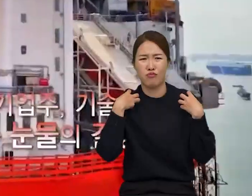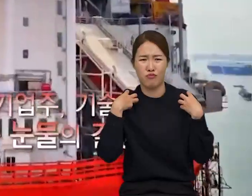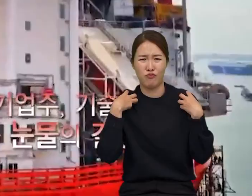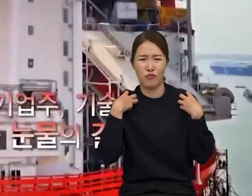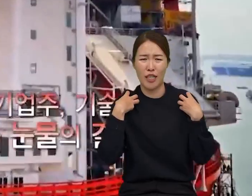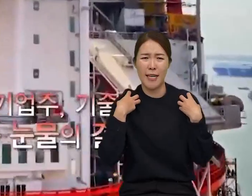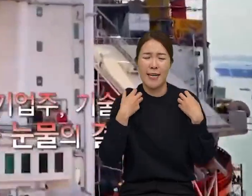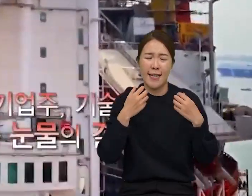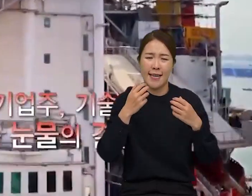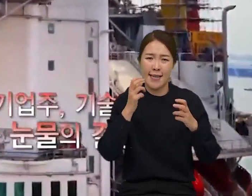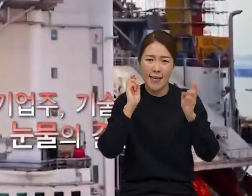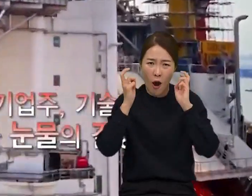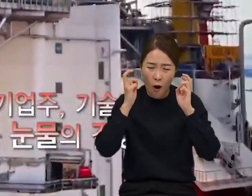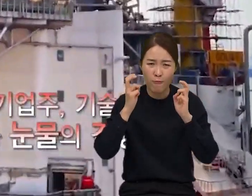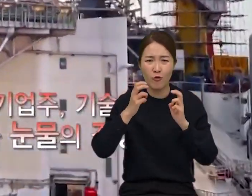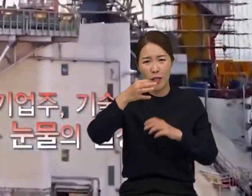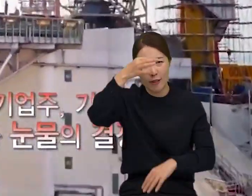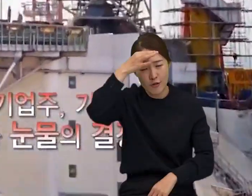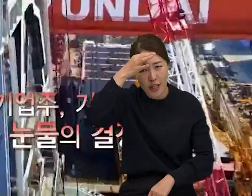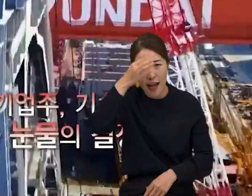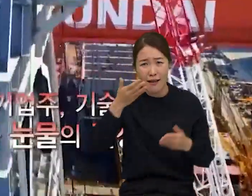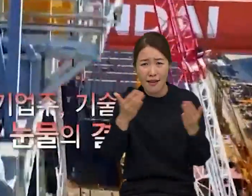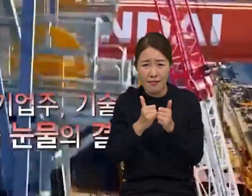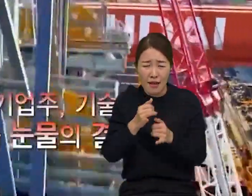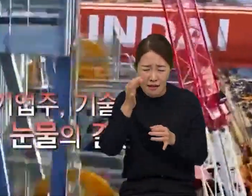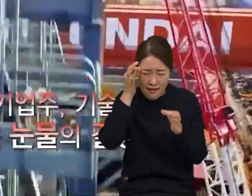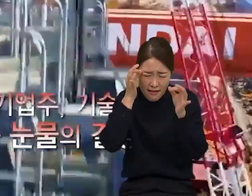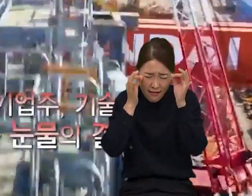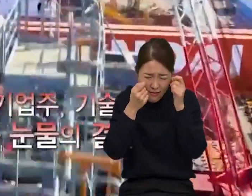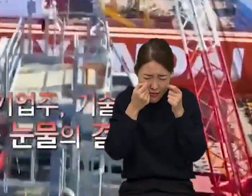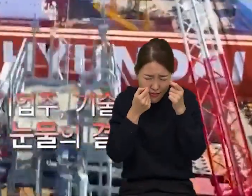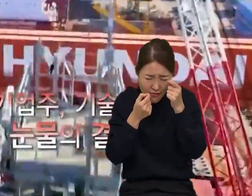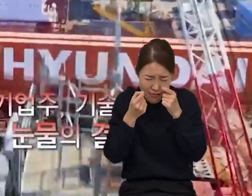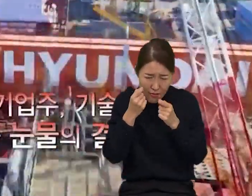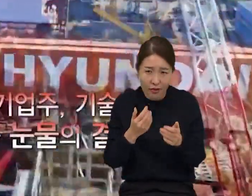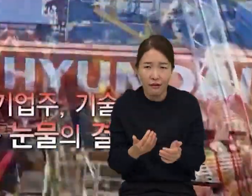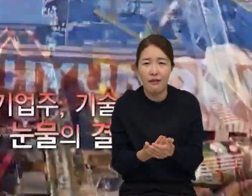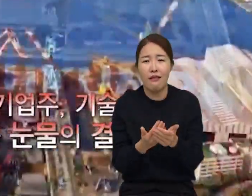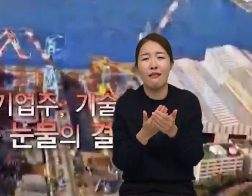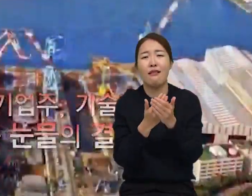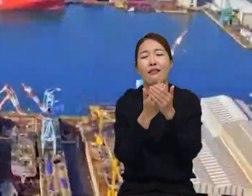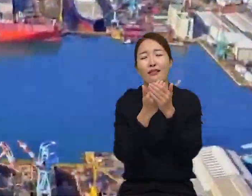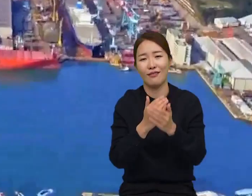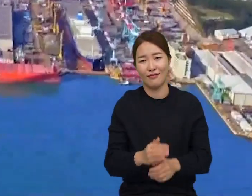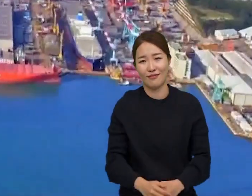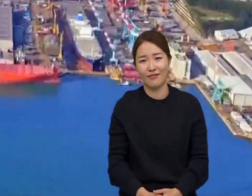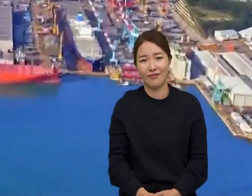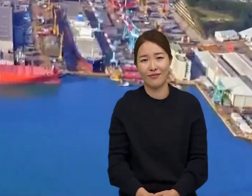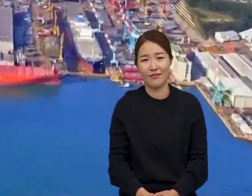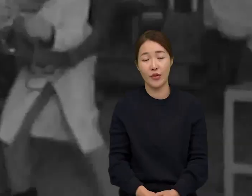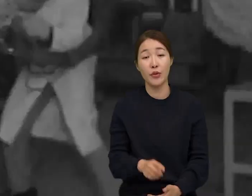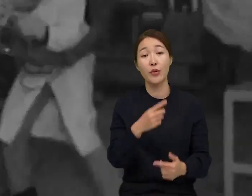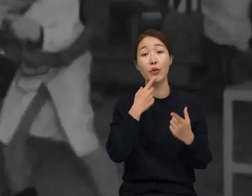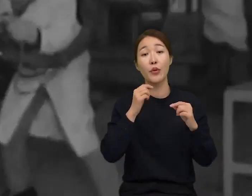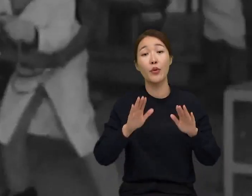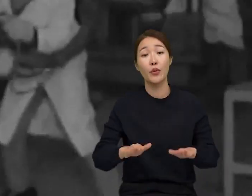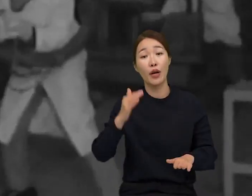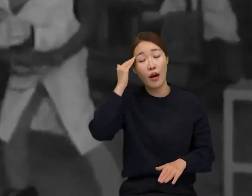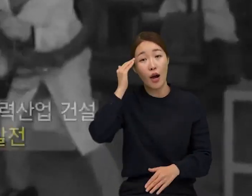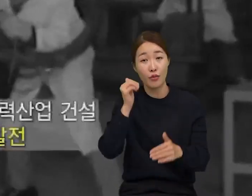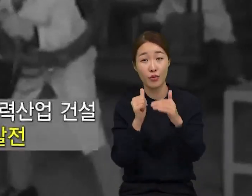당국자, 기업주, 기술자, 근로자의 땀과 눈물의 결정체였다.